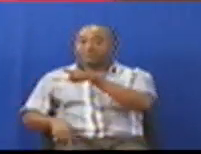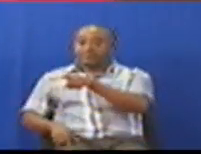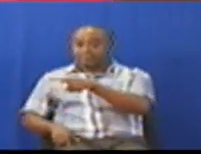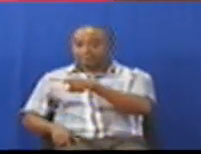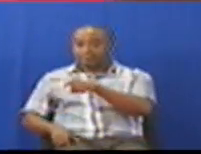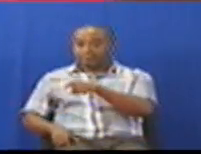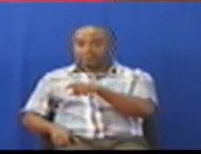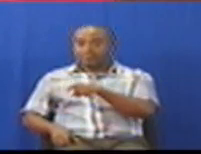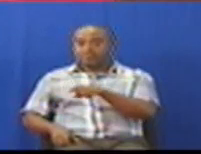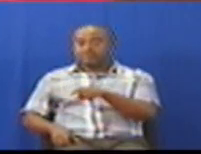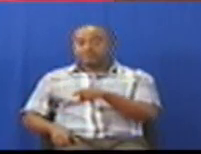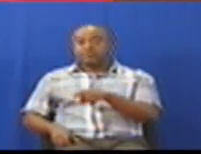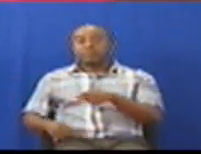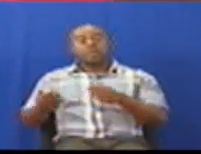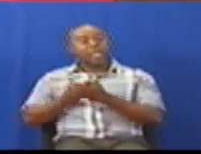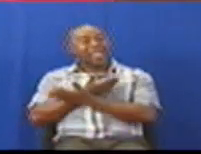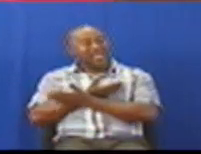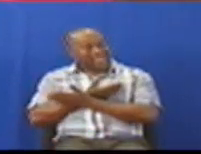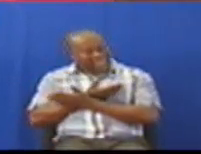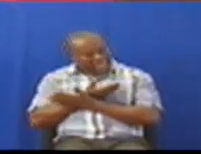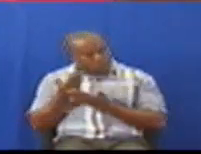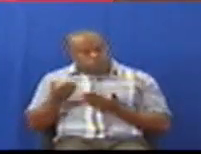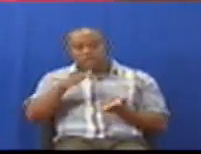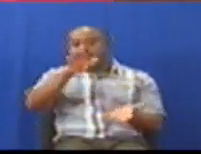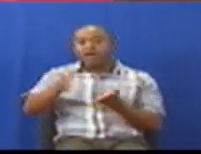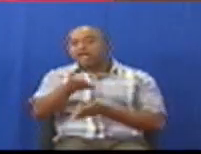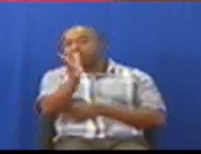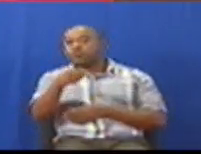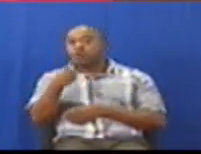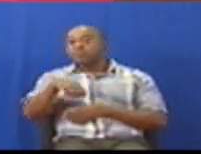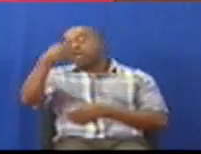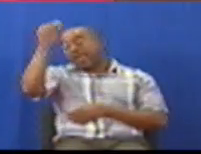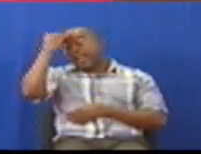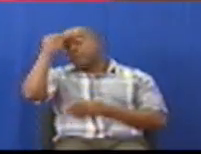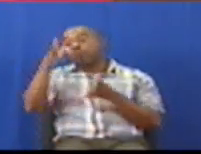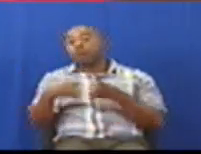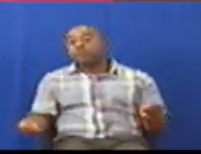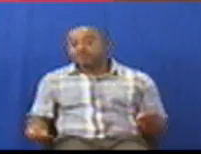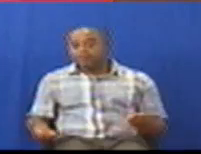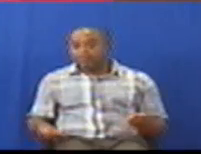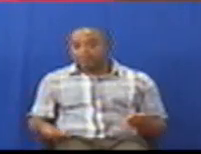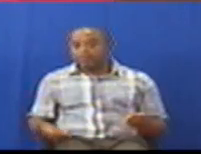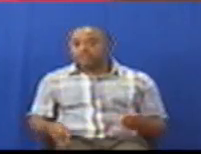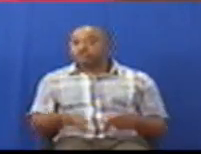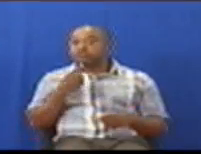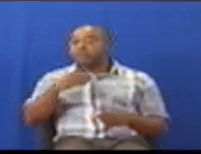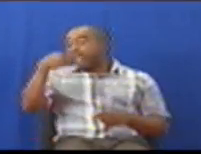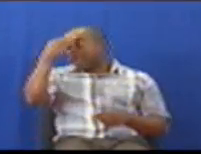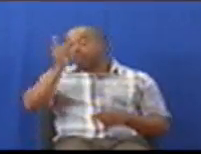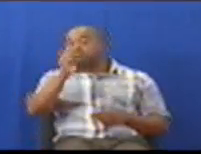hakuna sehemu yoyote palipotamkwa elimu bure. Inaitwa elimu bila